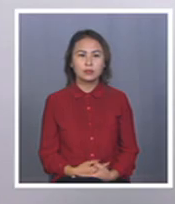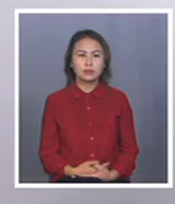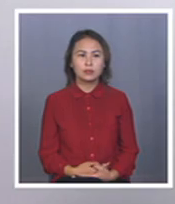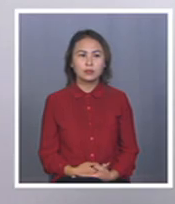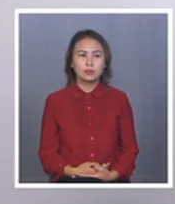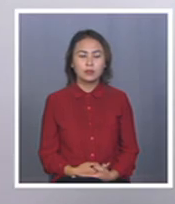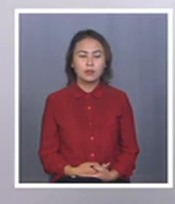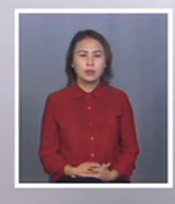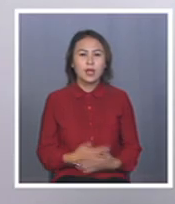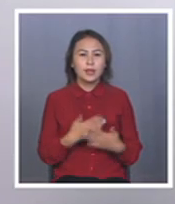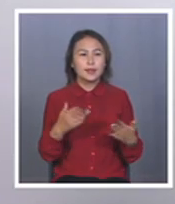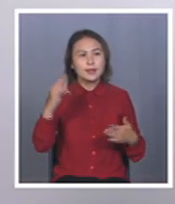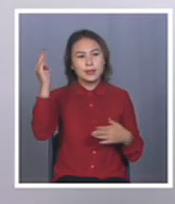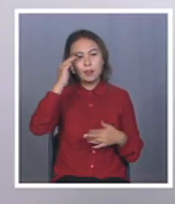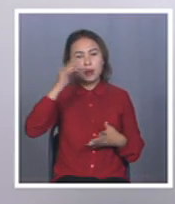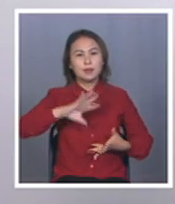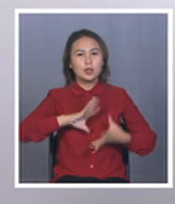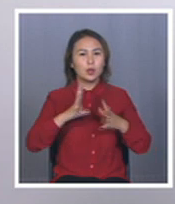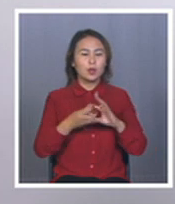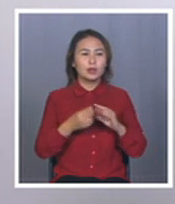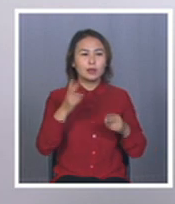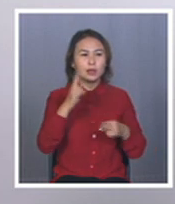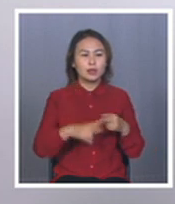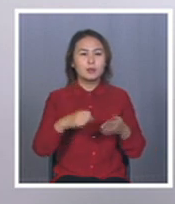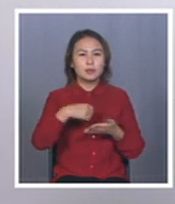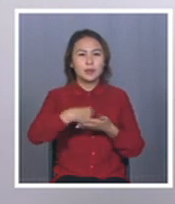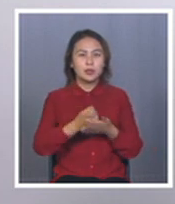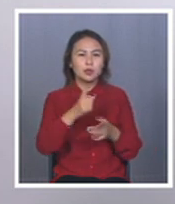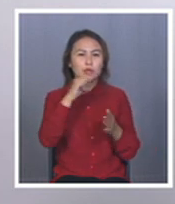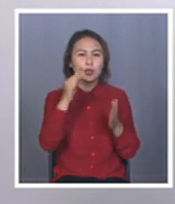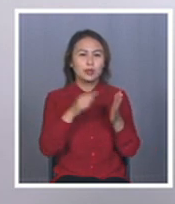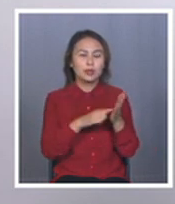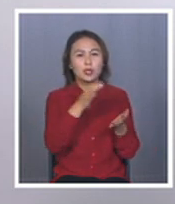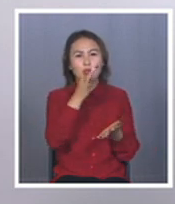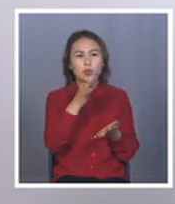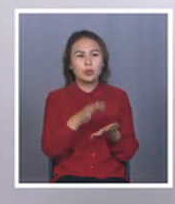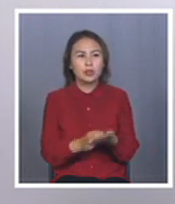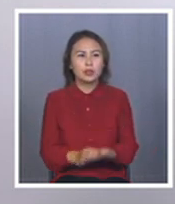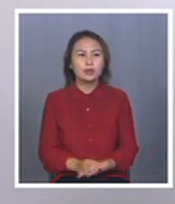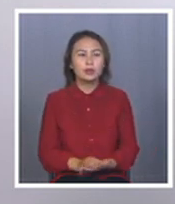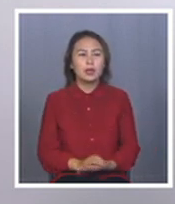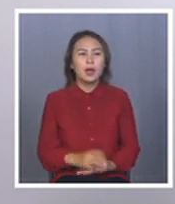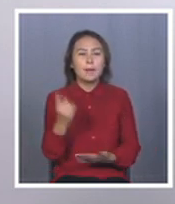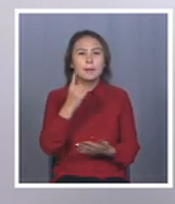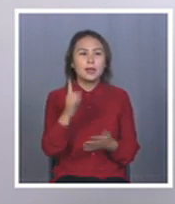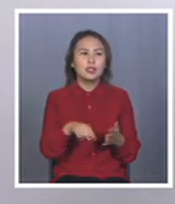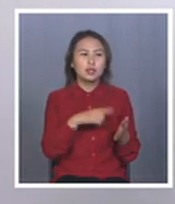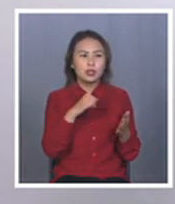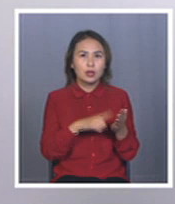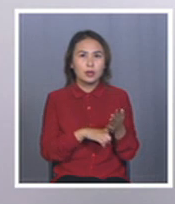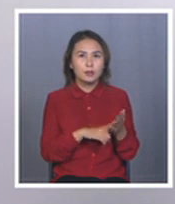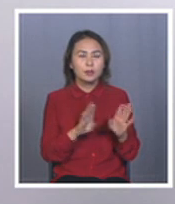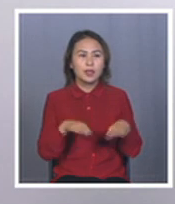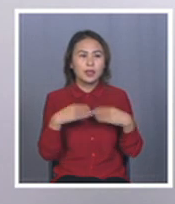Енді сабағымызды қорытындылай келе, бекіту сұрақтарына жауап берейік. Бірінші сұрақ.